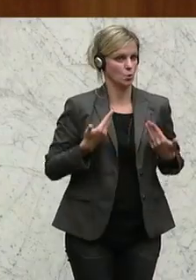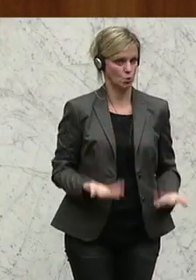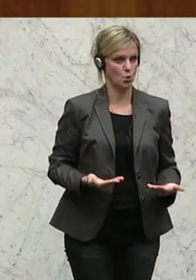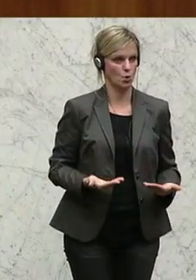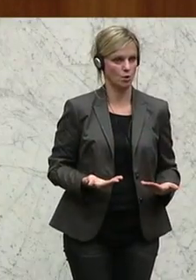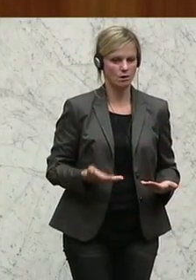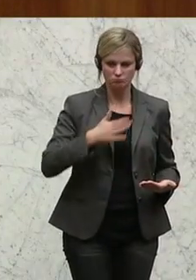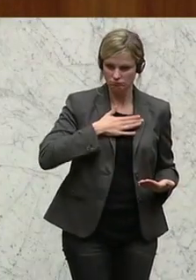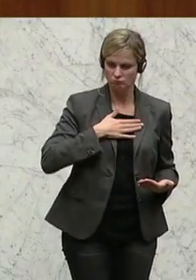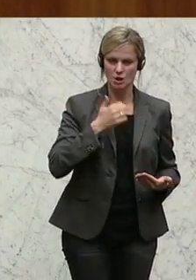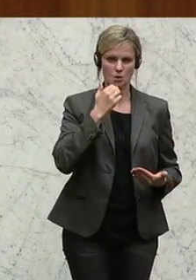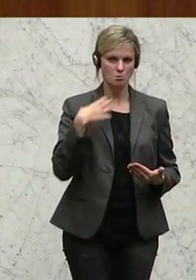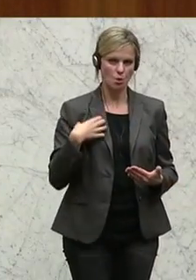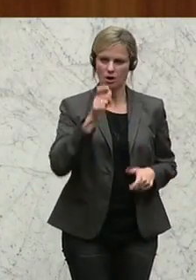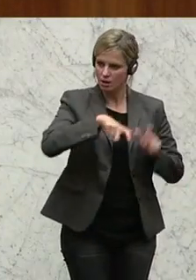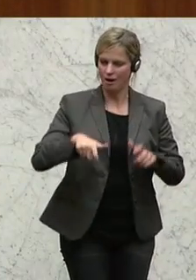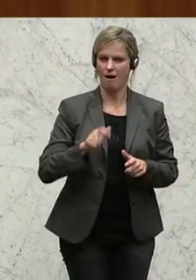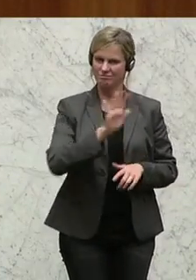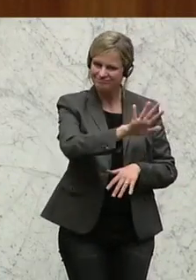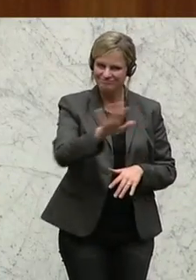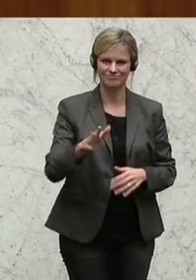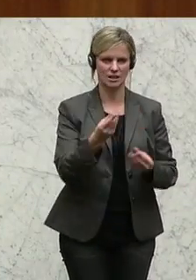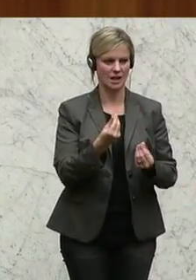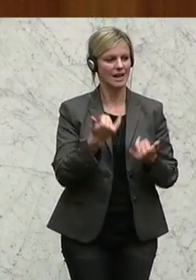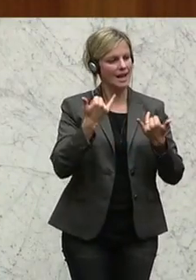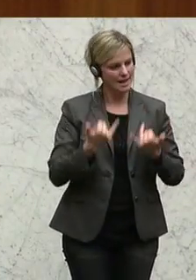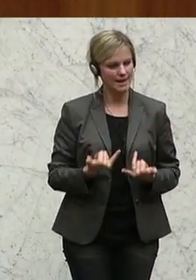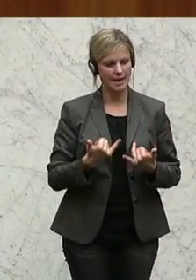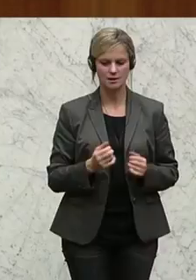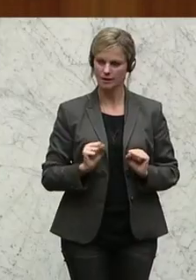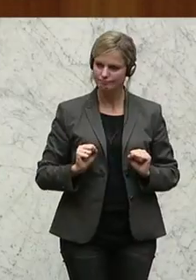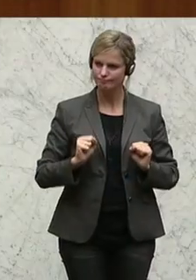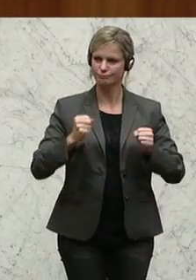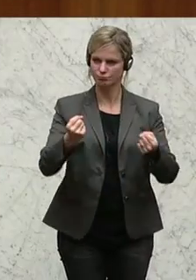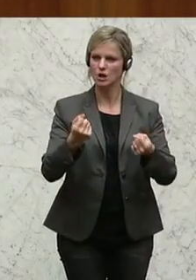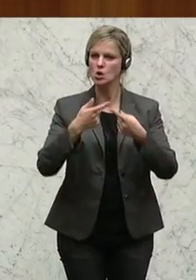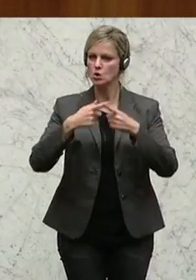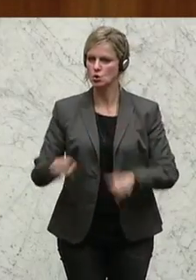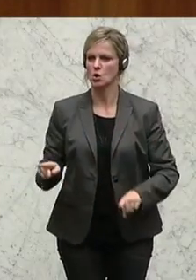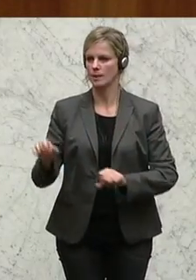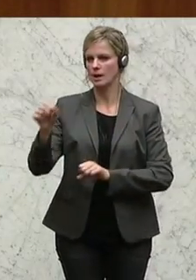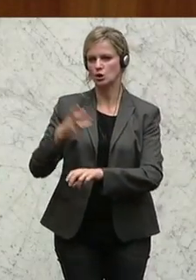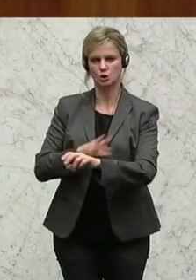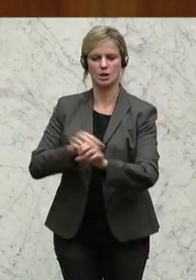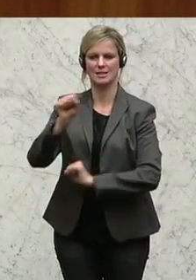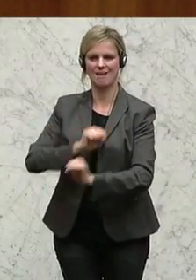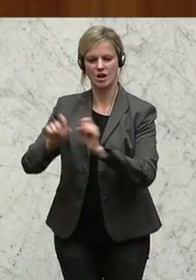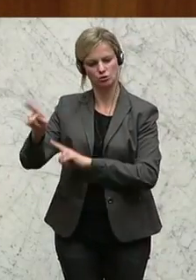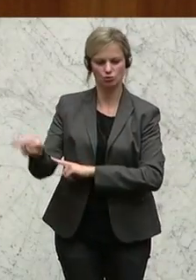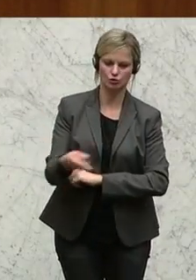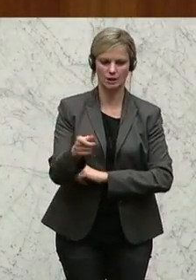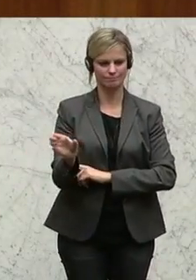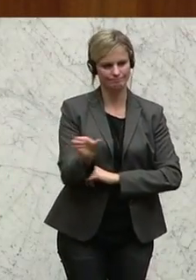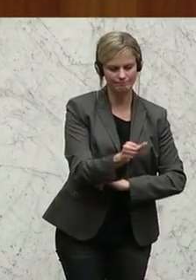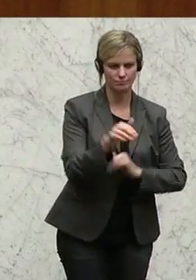machen jetzt hier eine besondere Kraftanstrengung und schicken eine Sonderstaatsanwaltschaft hinein. Und schlussendlich, letzter Punkt, es ist nicht